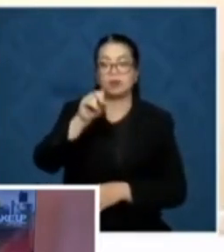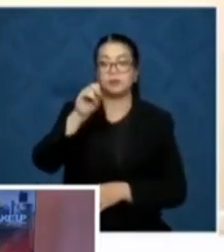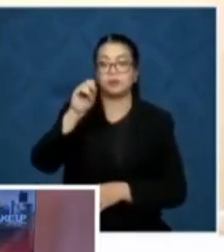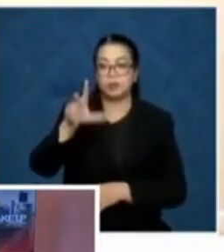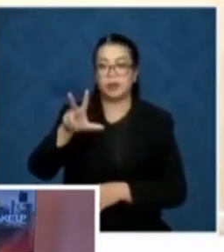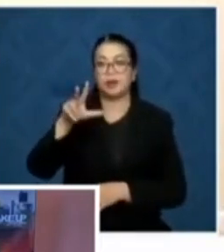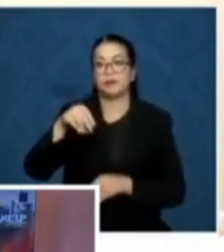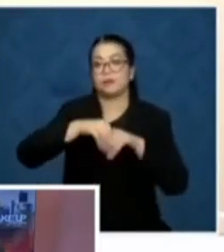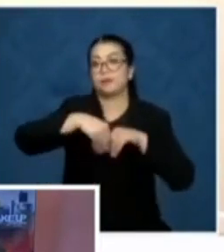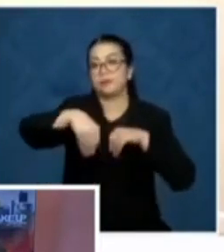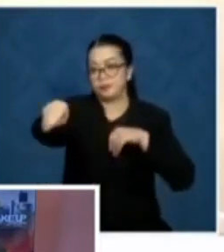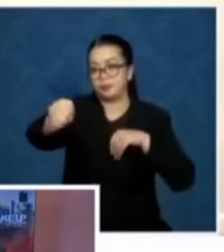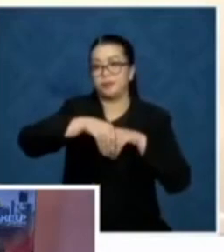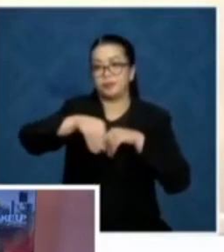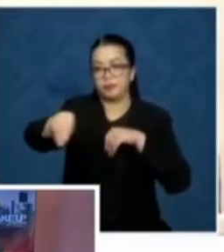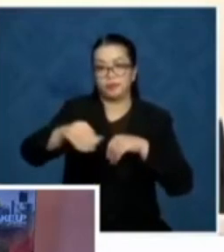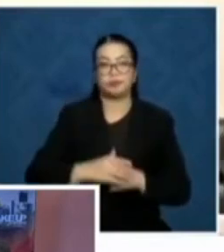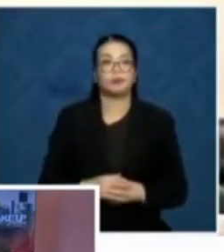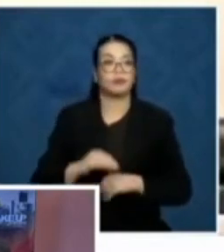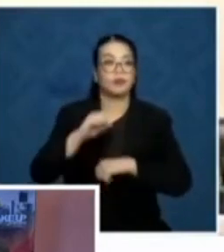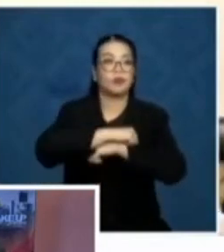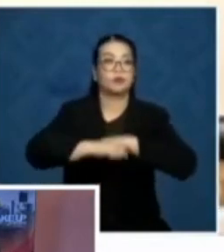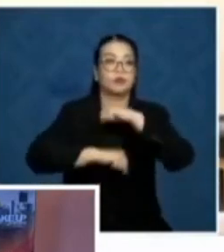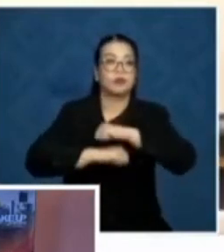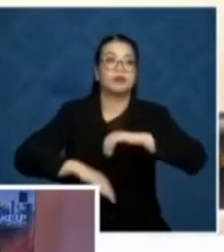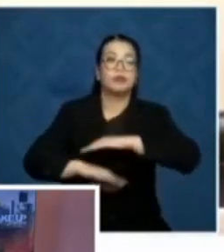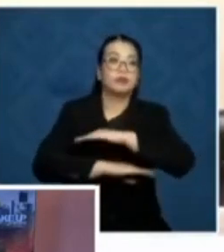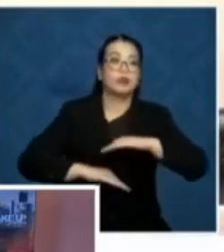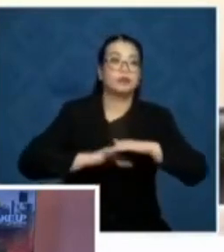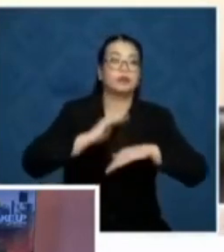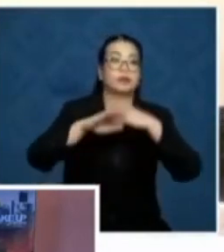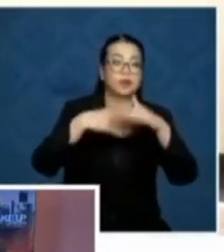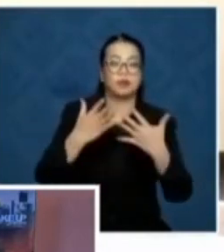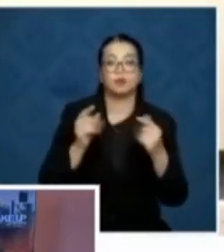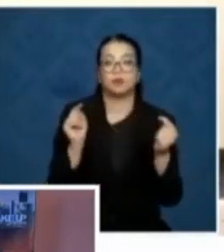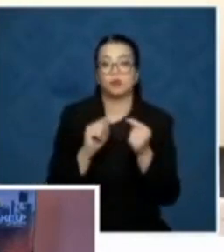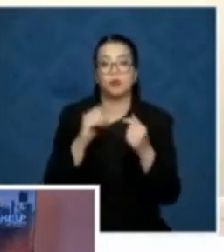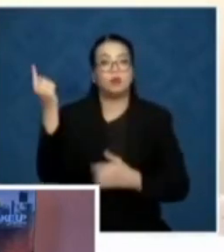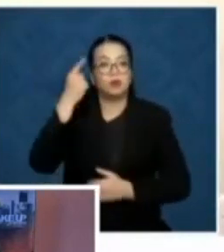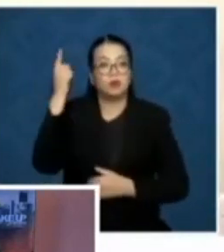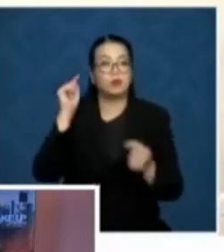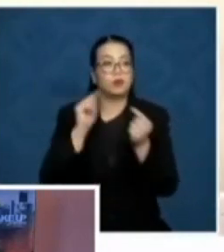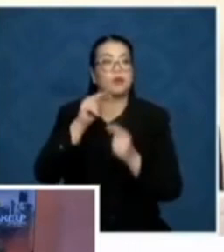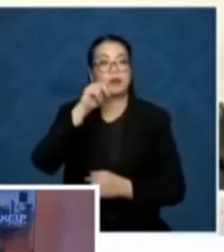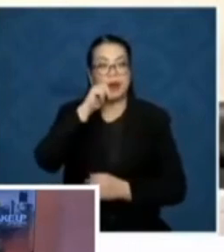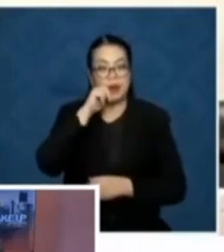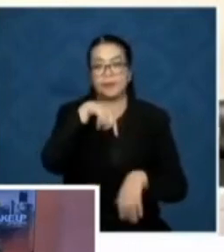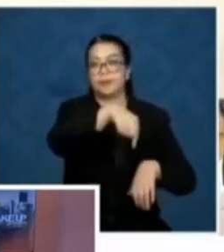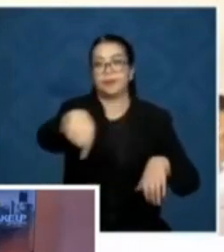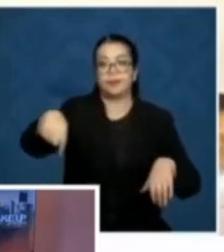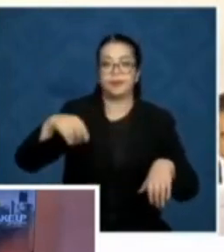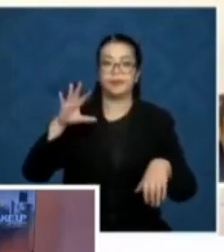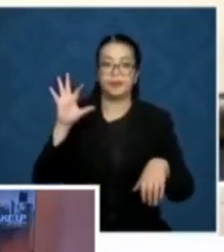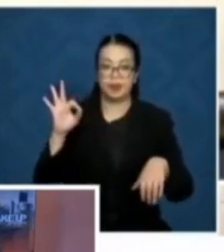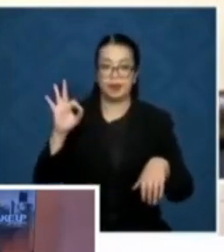ที่ระบอบประยุทธ์ล็อกสเปคไว้หมดแล้ว ครับ ไม่ว่าเป็นใครก็ตามบรรดาแคนดิเดตนายกทั้งหลายเนี่ยมีค